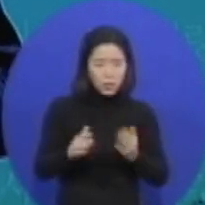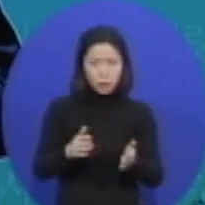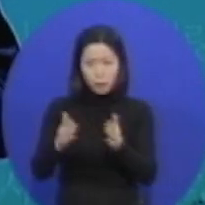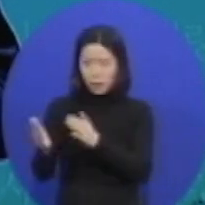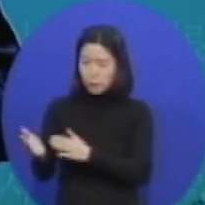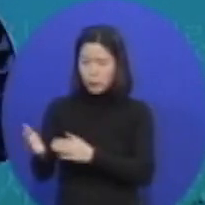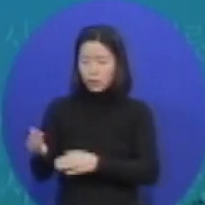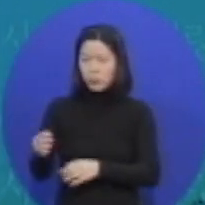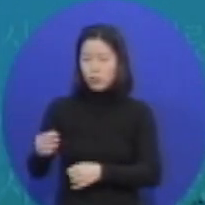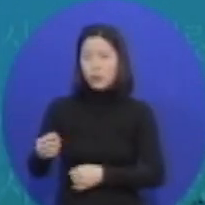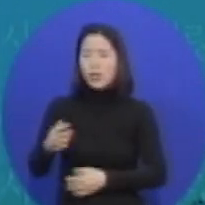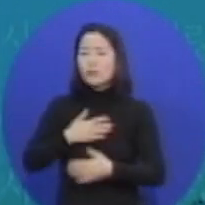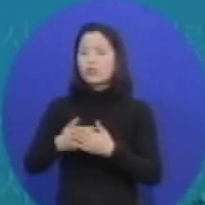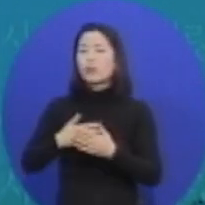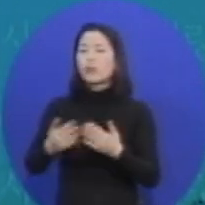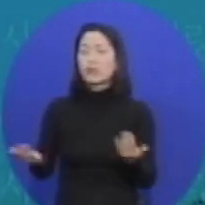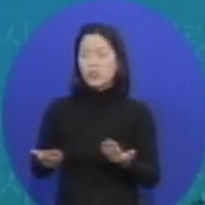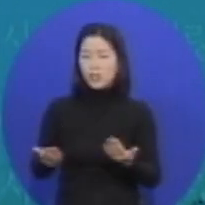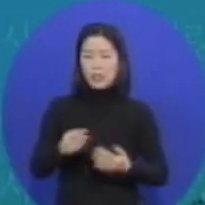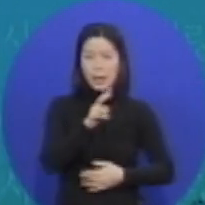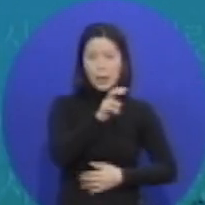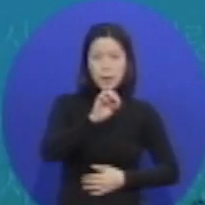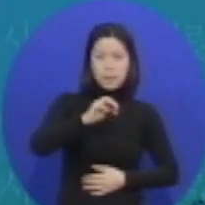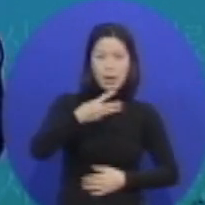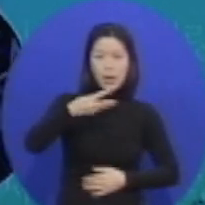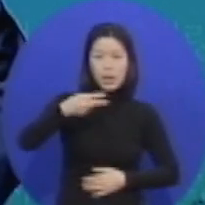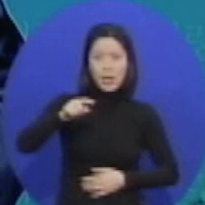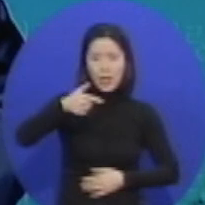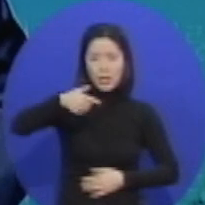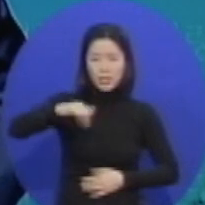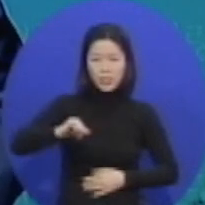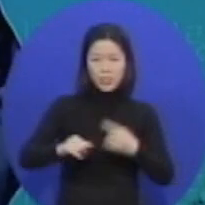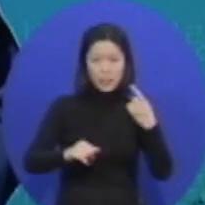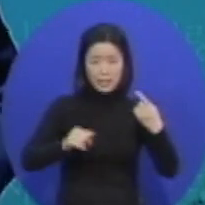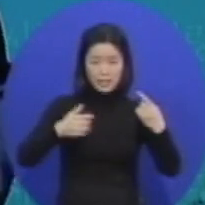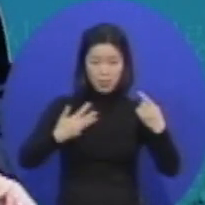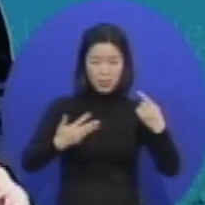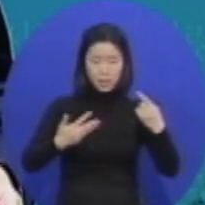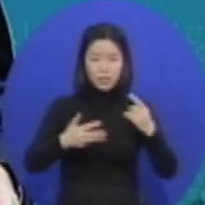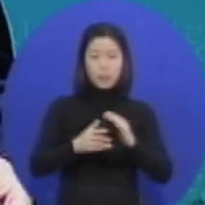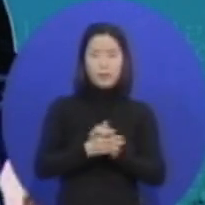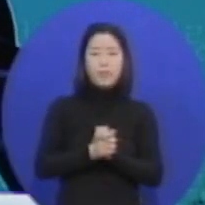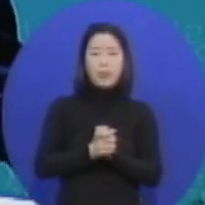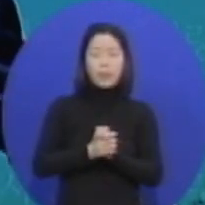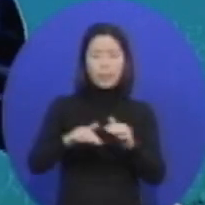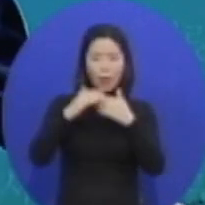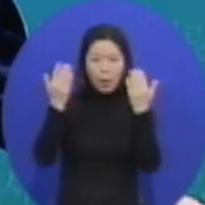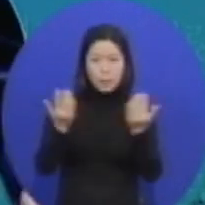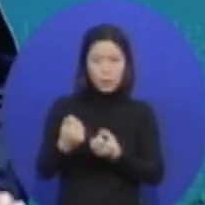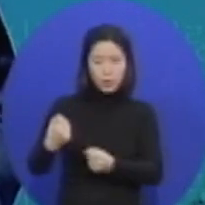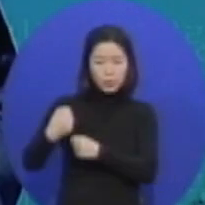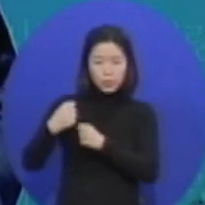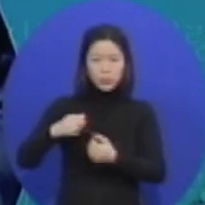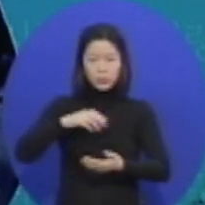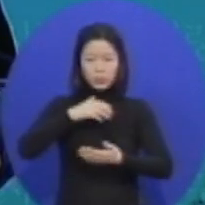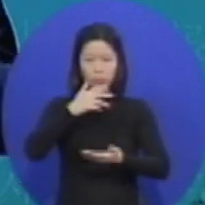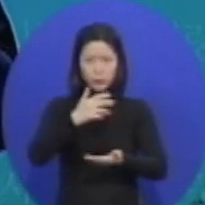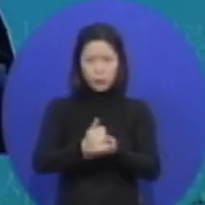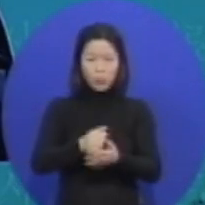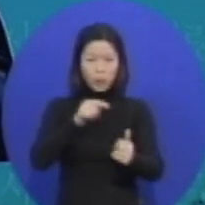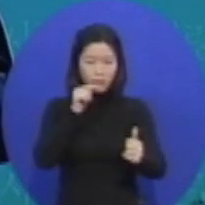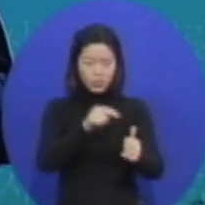말라 께서 1장 8절 말씀을 한 번 째가 읽어 드리겠습니다 만군의 여호와가 이르노라